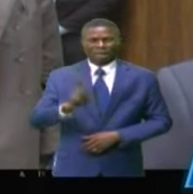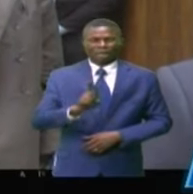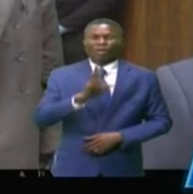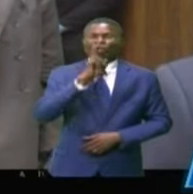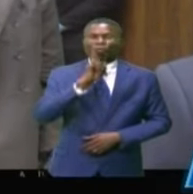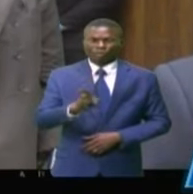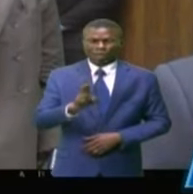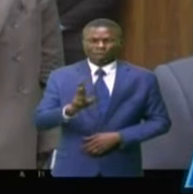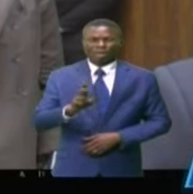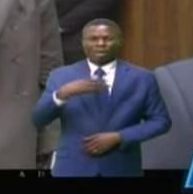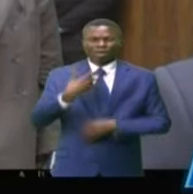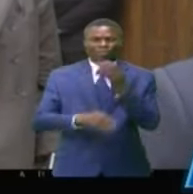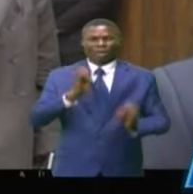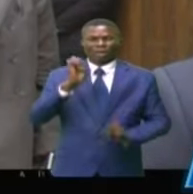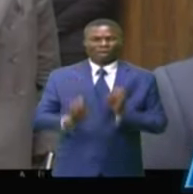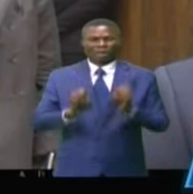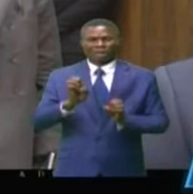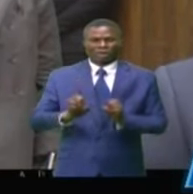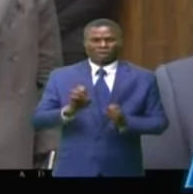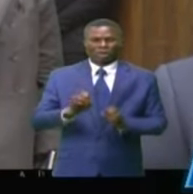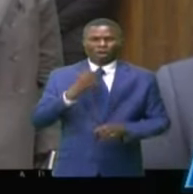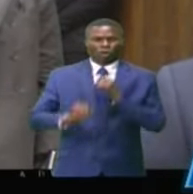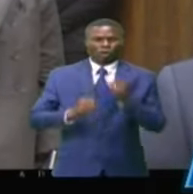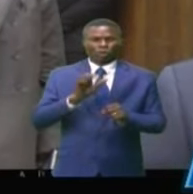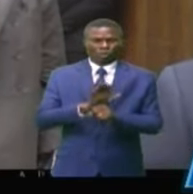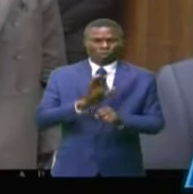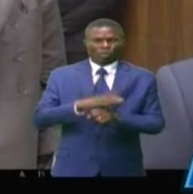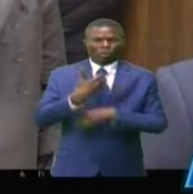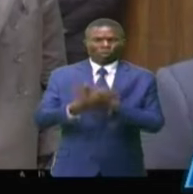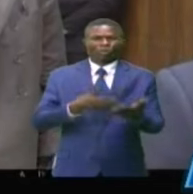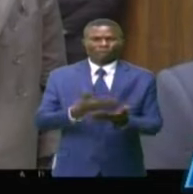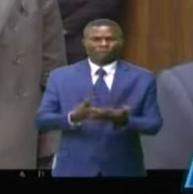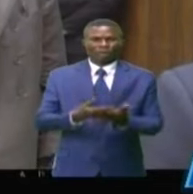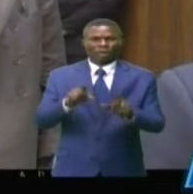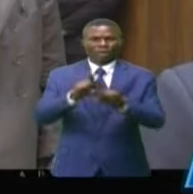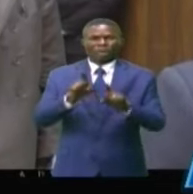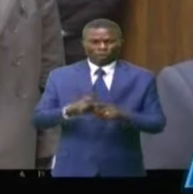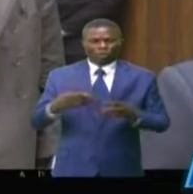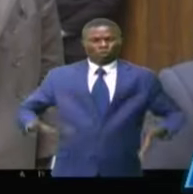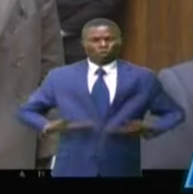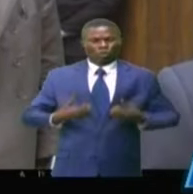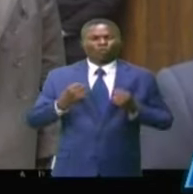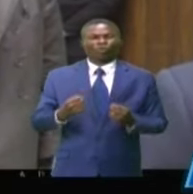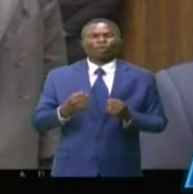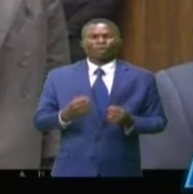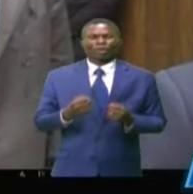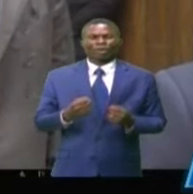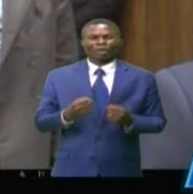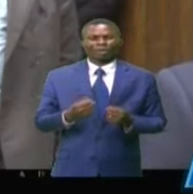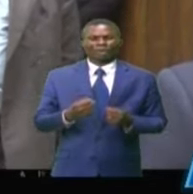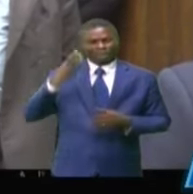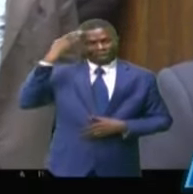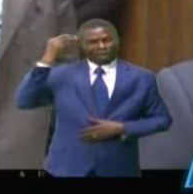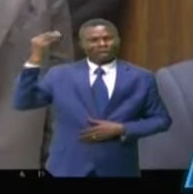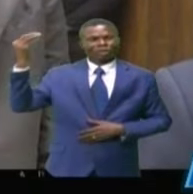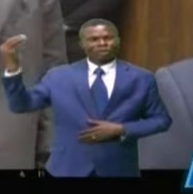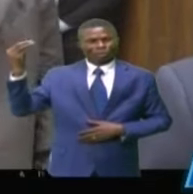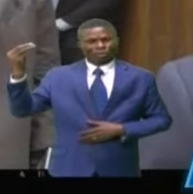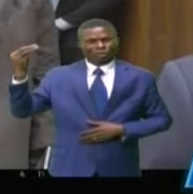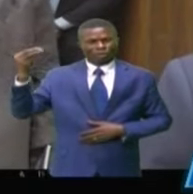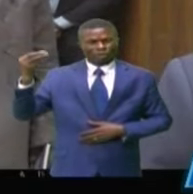évaluer les immenses efforts qui ont été faits et nous apprécions beaucoup l'expertise,